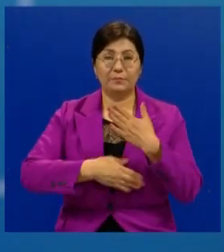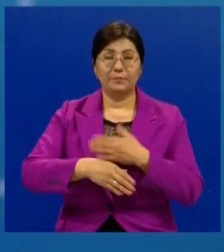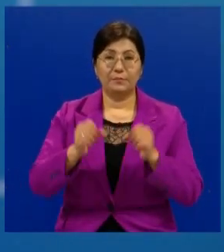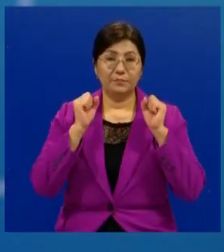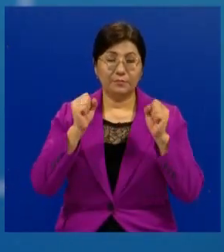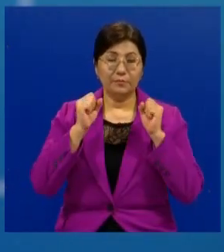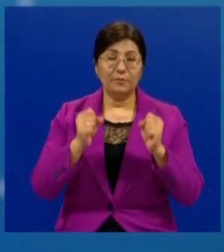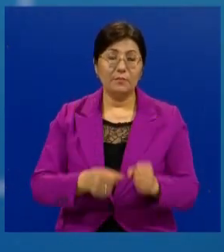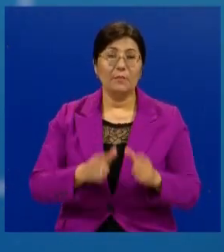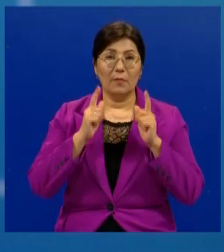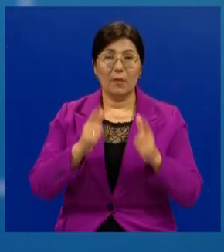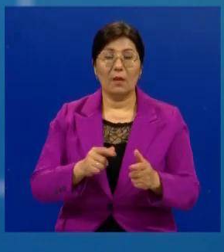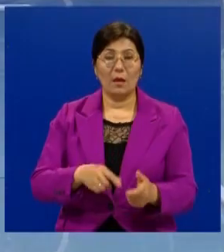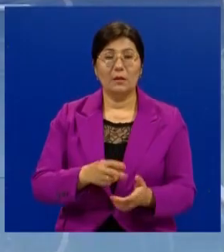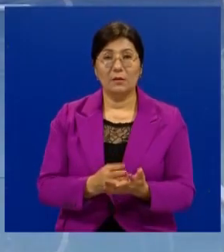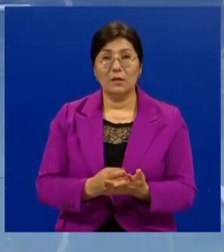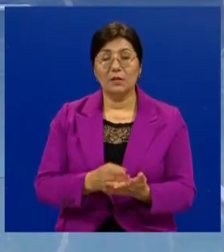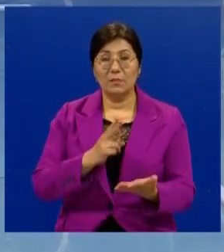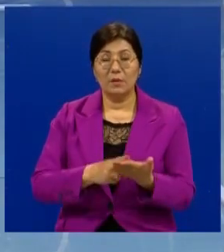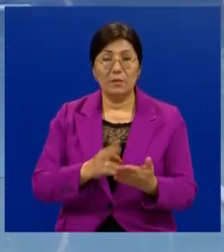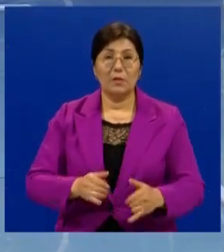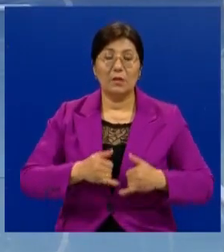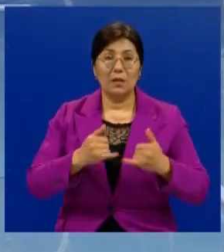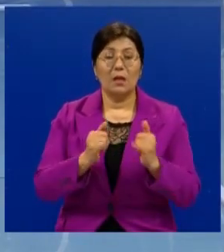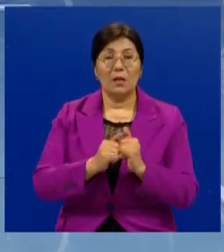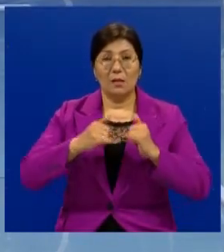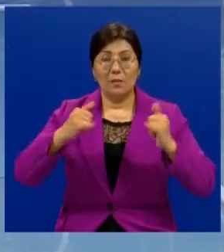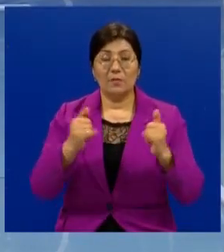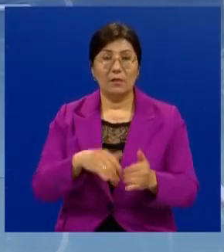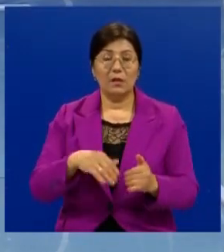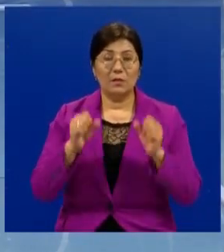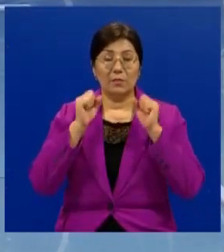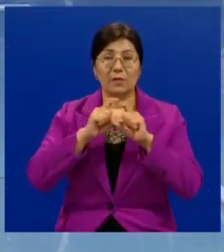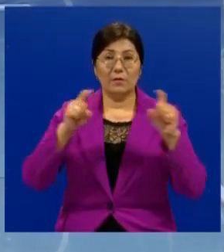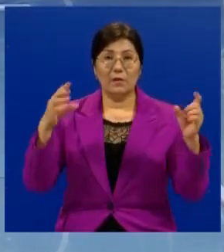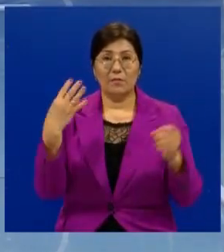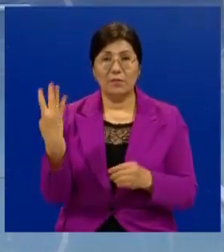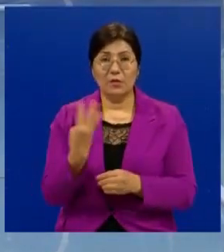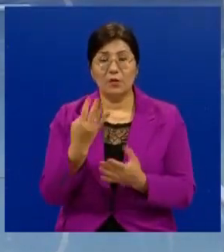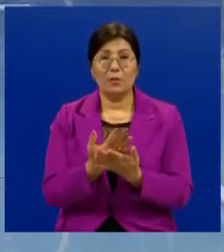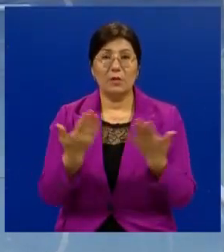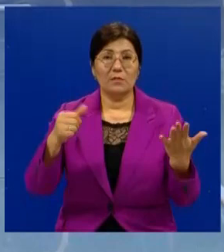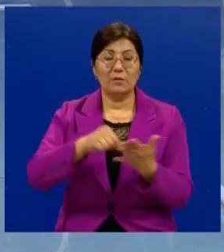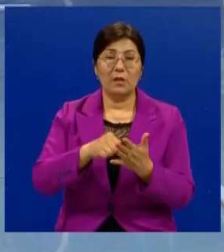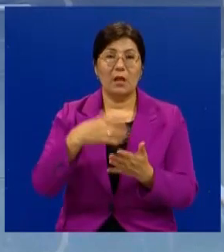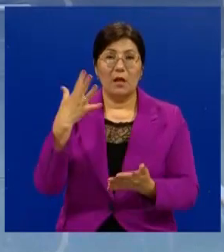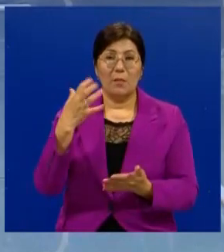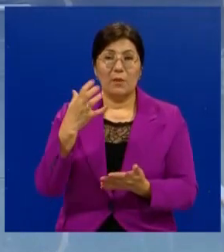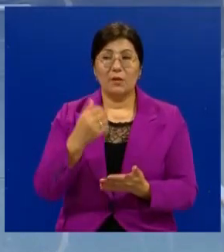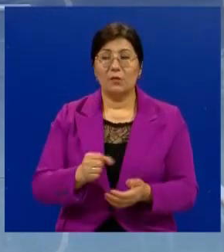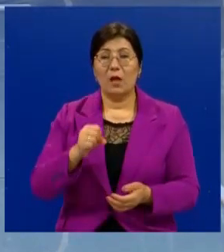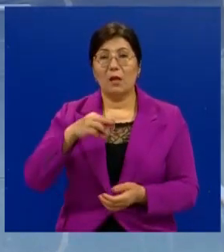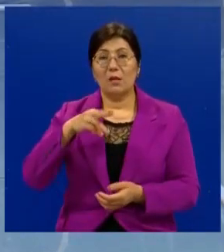являются настоящим примером для подражания. На спортивных объектах Актобе в 4 дисциплинах участвуют свыше 500